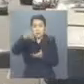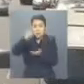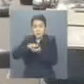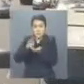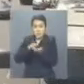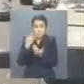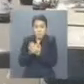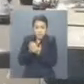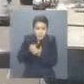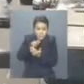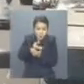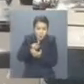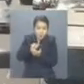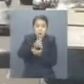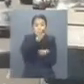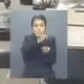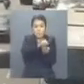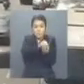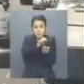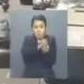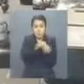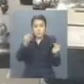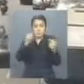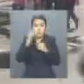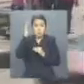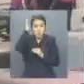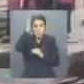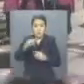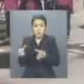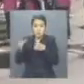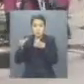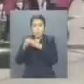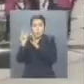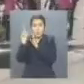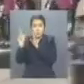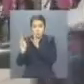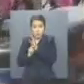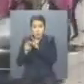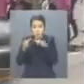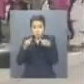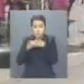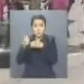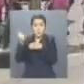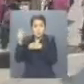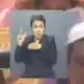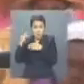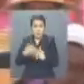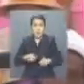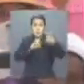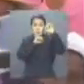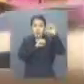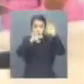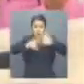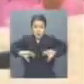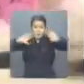มทบเพื่อเป็นกองทุนสงเคราะห์ลูกจ้างในหมวด13นะคะต้องการให้รัฐบาลประกาศจัดตั้งสถาบันส่งเสริมความปลอดภัย